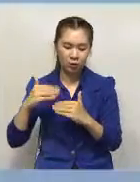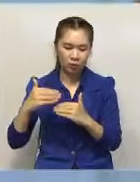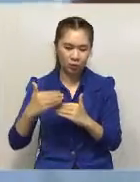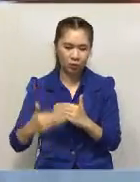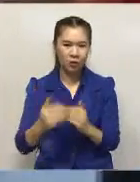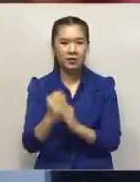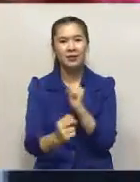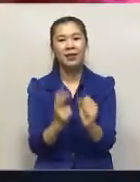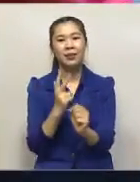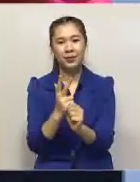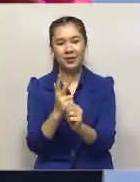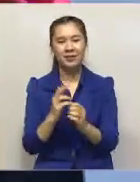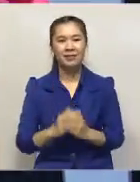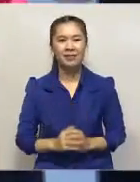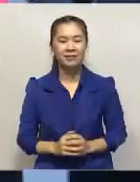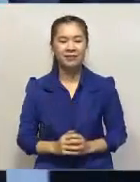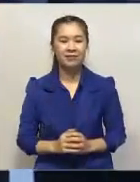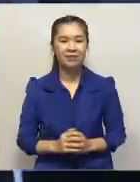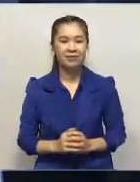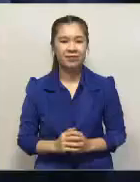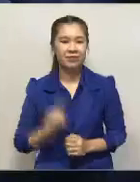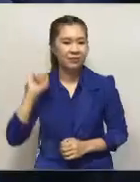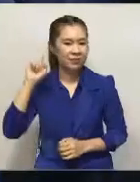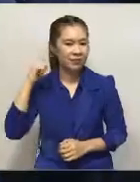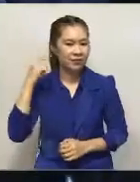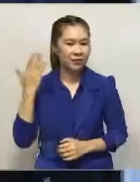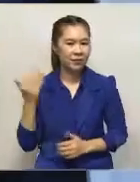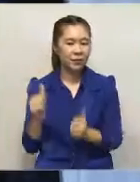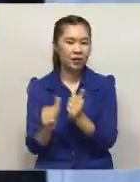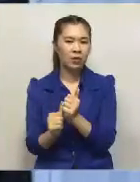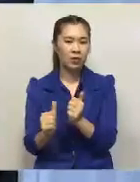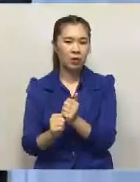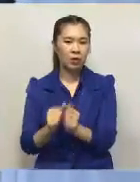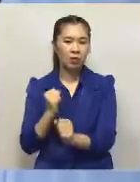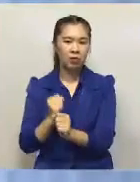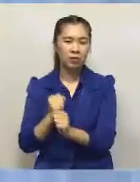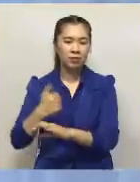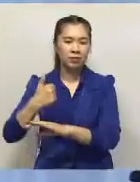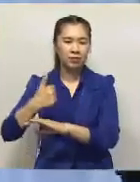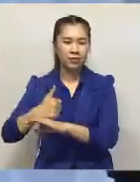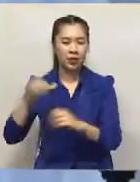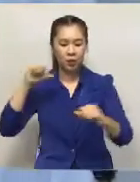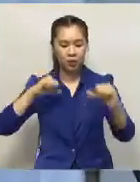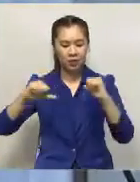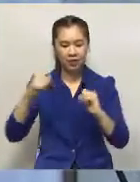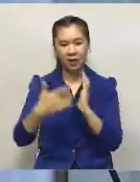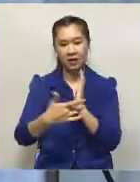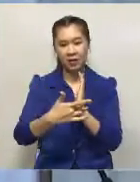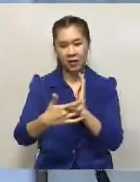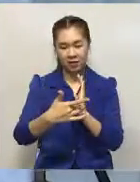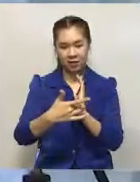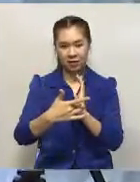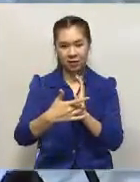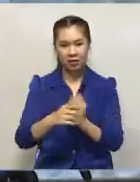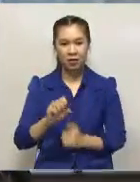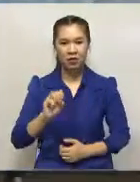3แล้วค่ะโดยนางธิตาภาสมิตินนท์รองผู้อำนวยการสำนักงานพัฒนาวิทยาศาสตร์และเทคโนโลยีแห่งชา